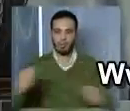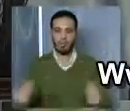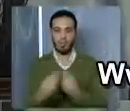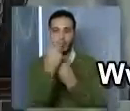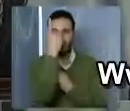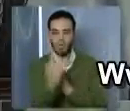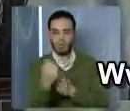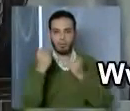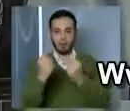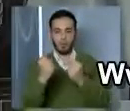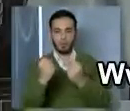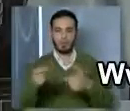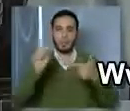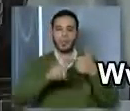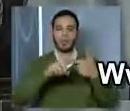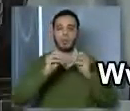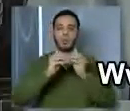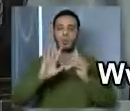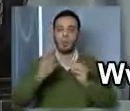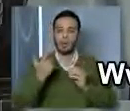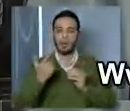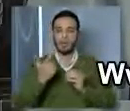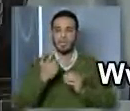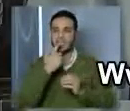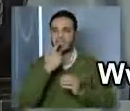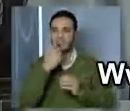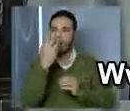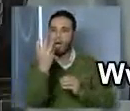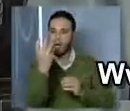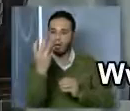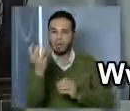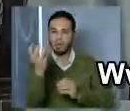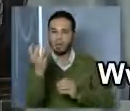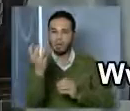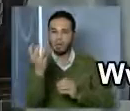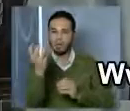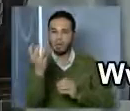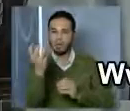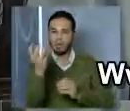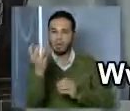الحتة التانية يا أخوانا لأول مرة نرى الحجر ينتصر على أعتى